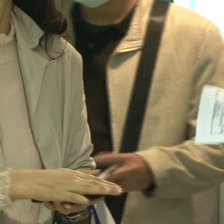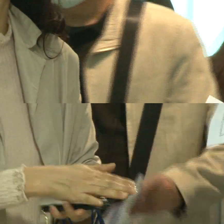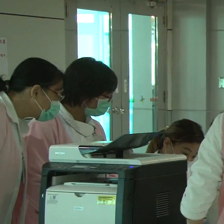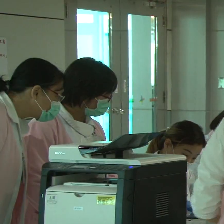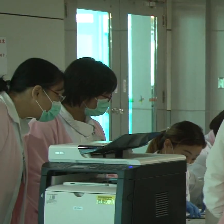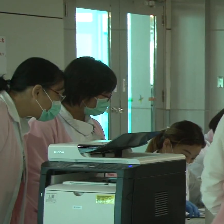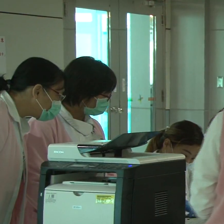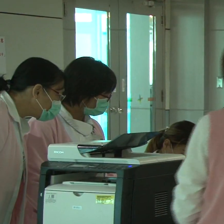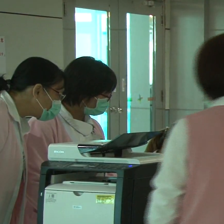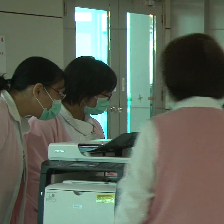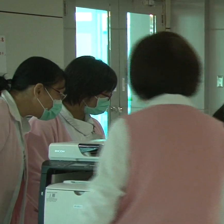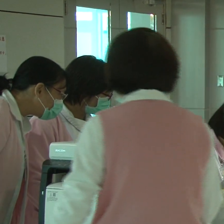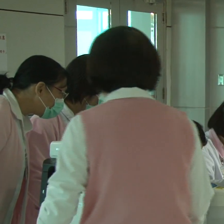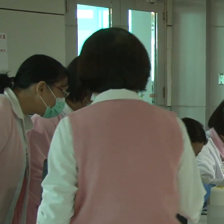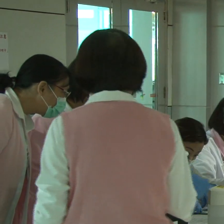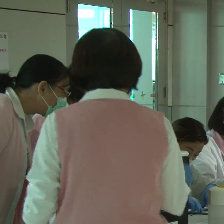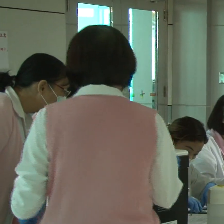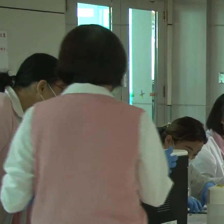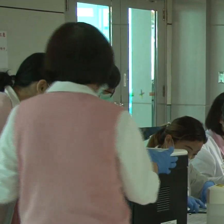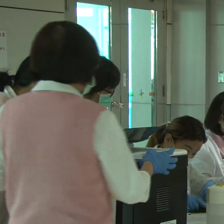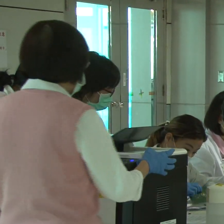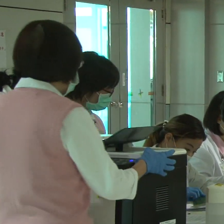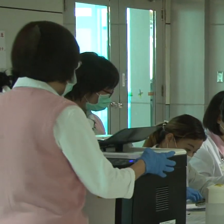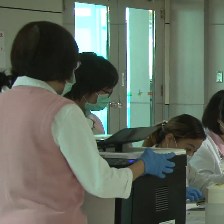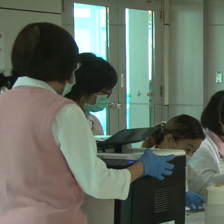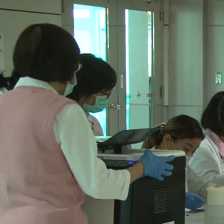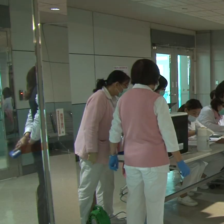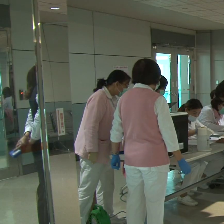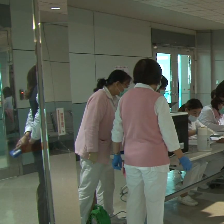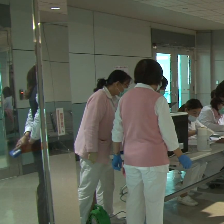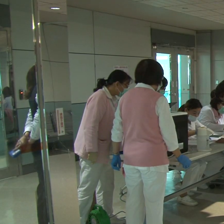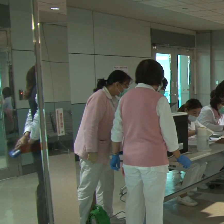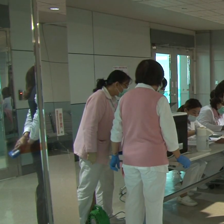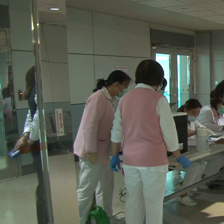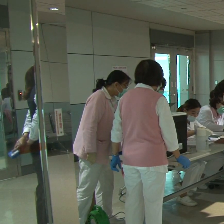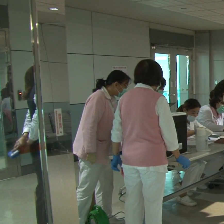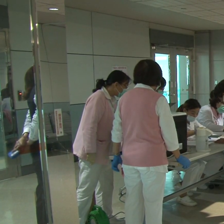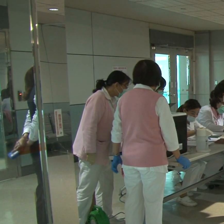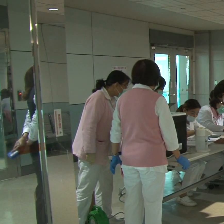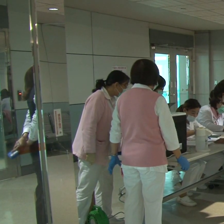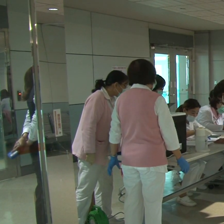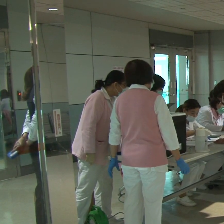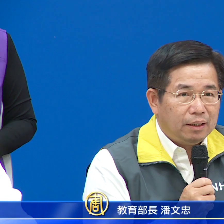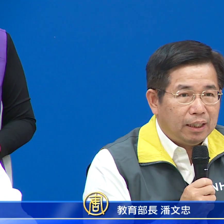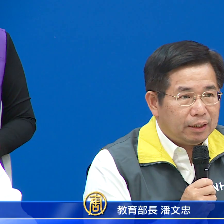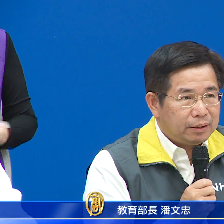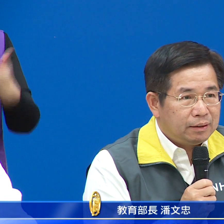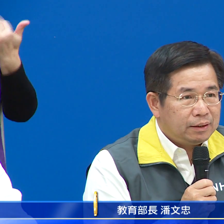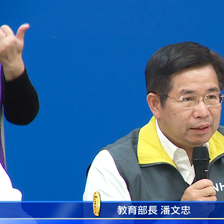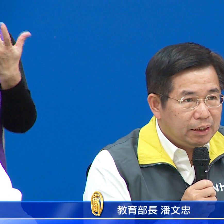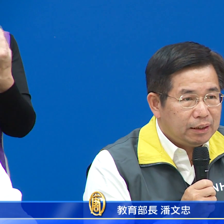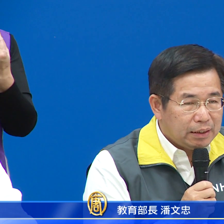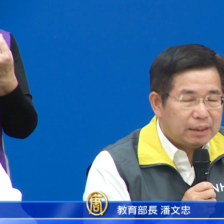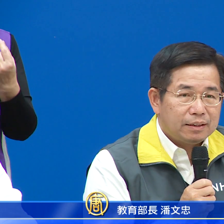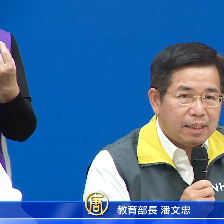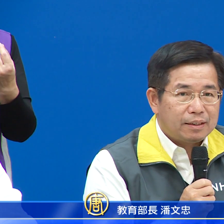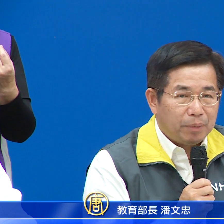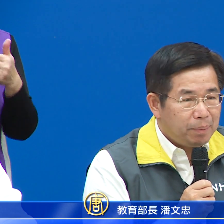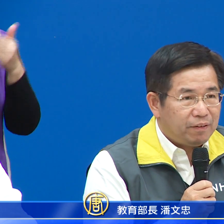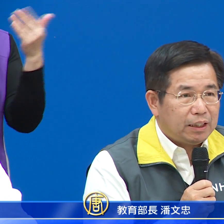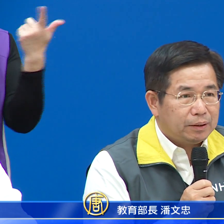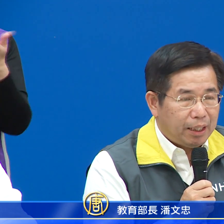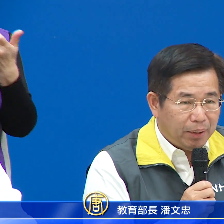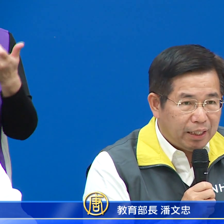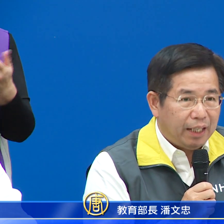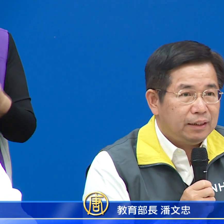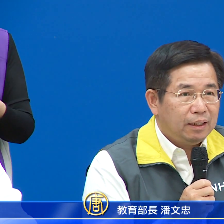未入境。教育部长也表示，会比照陆生安心就学方案来协助港澳生完成学业。 因疫情暂时没